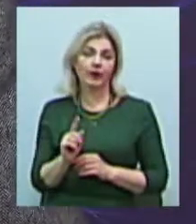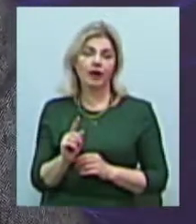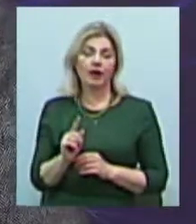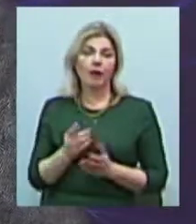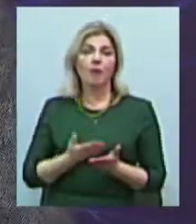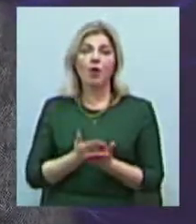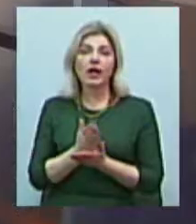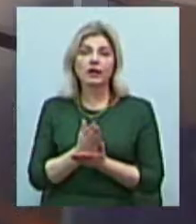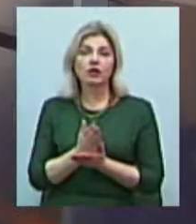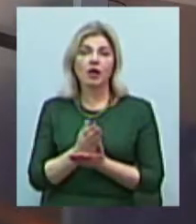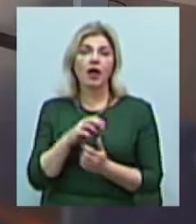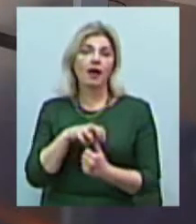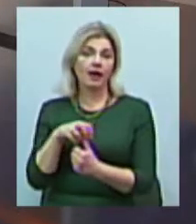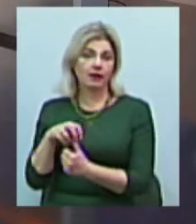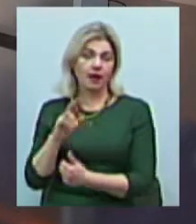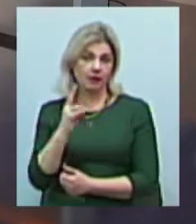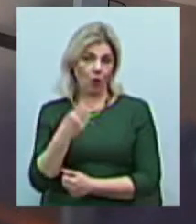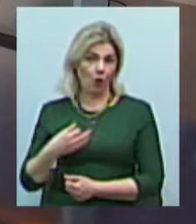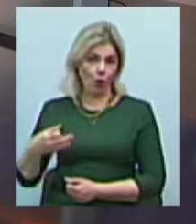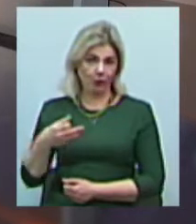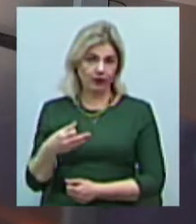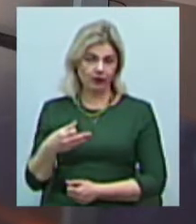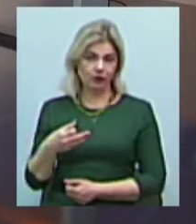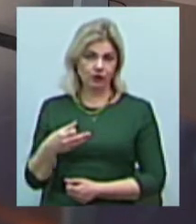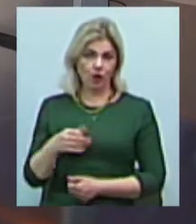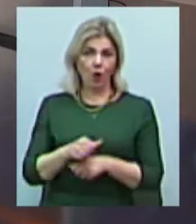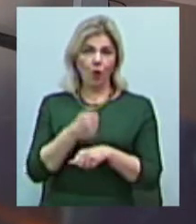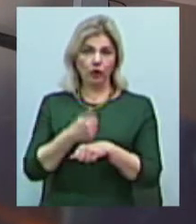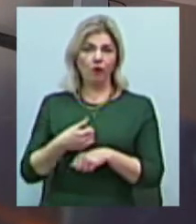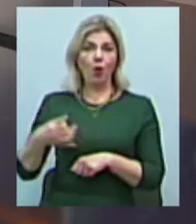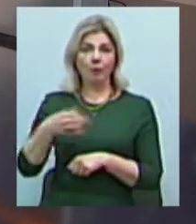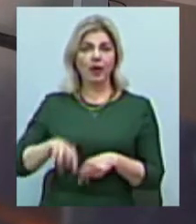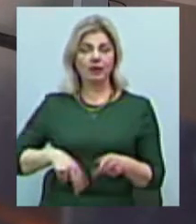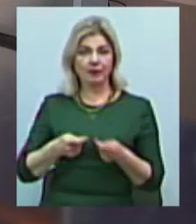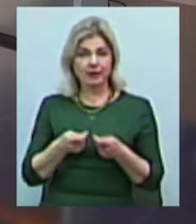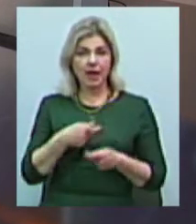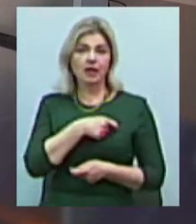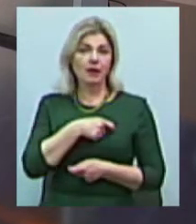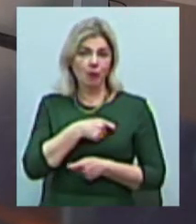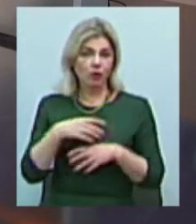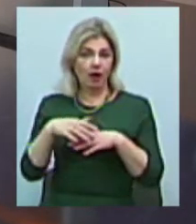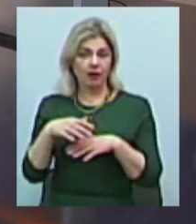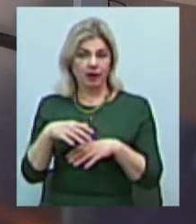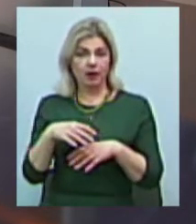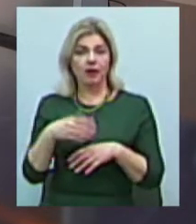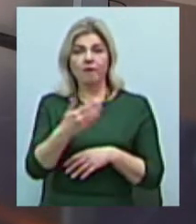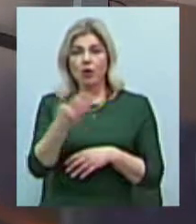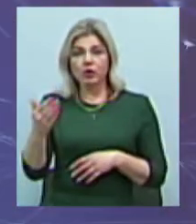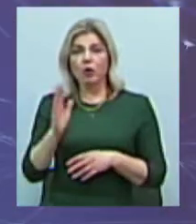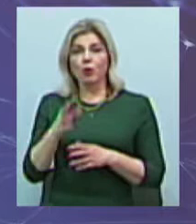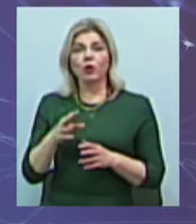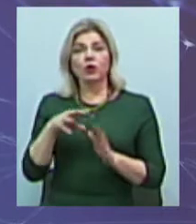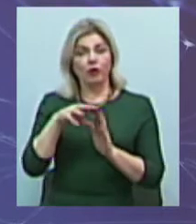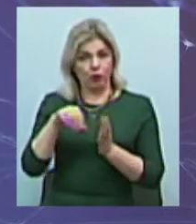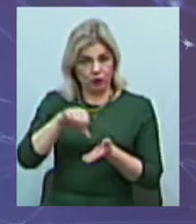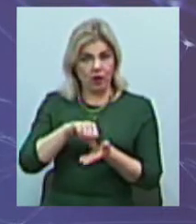політична еліта Миколаївської області, голова обласної адміністрації, депутати народні – вони будуть включатися